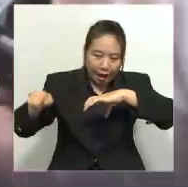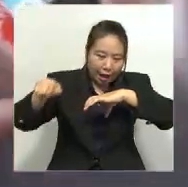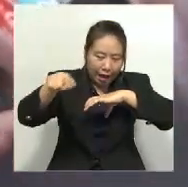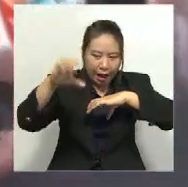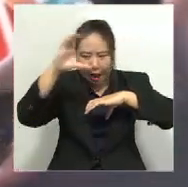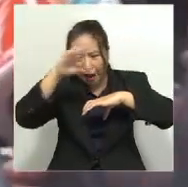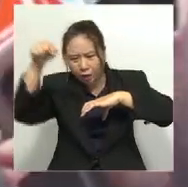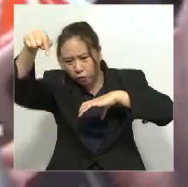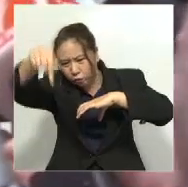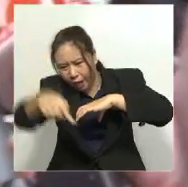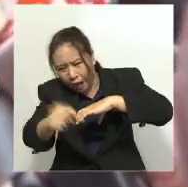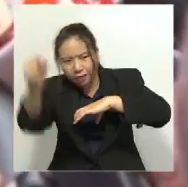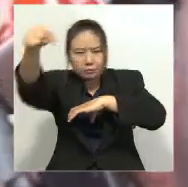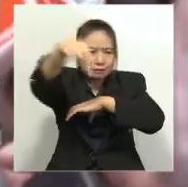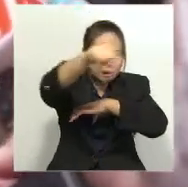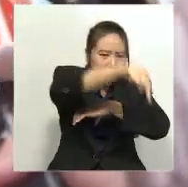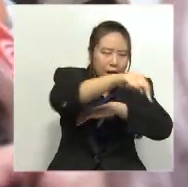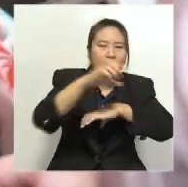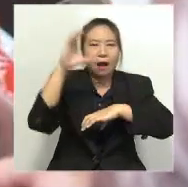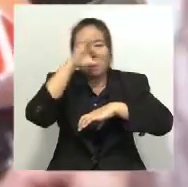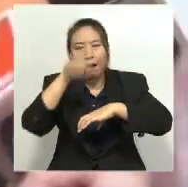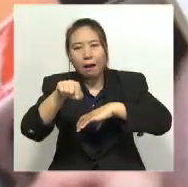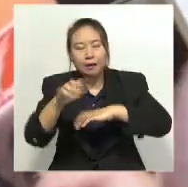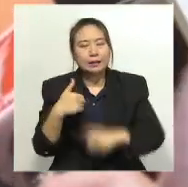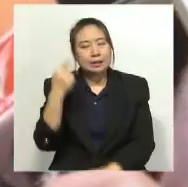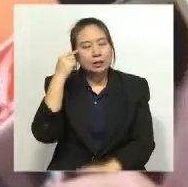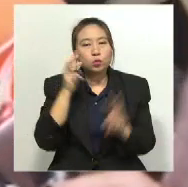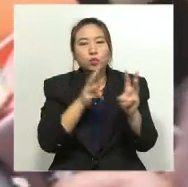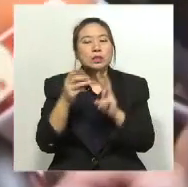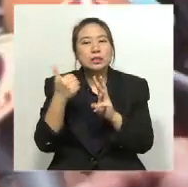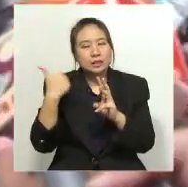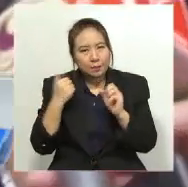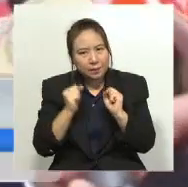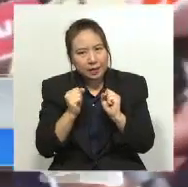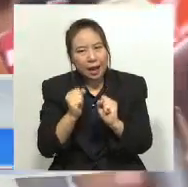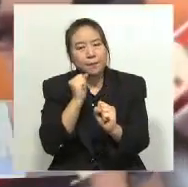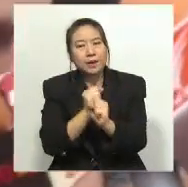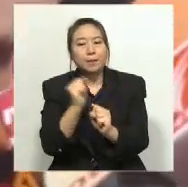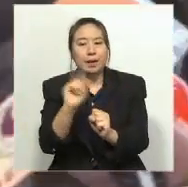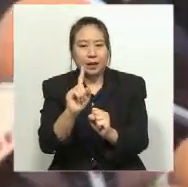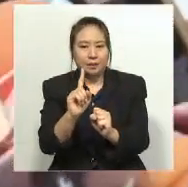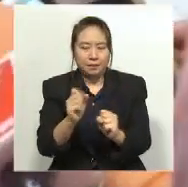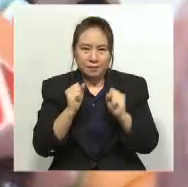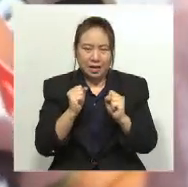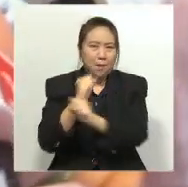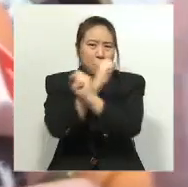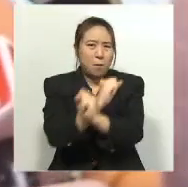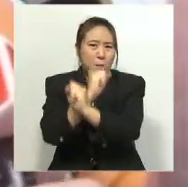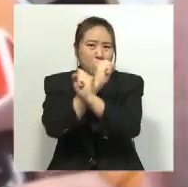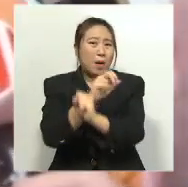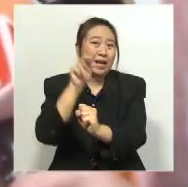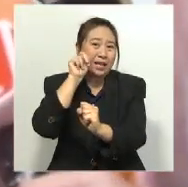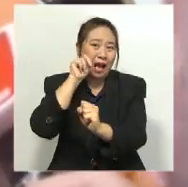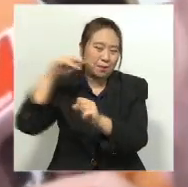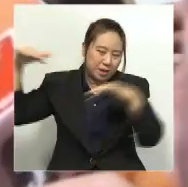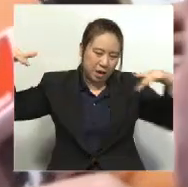นะครับเราก็มีแนวทางอื่นๆนะครับที่เราพยายามทำมาตลอดต่อเนื่องก็คือพยายามปิดกั้นไม่ให้น้ำเข้ามาในพื้นที่ม